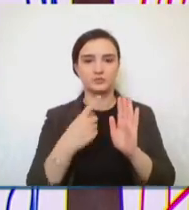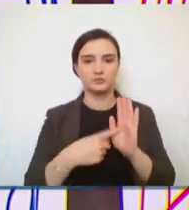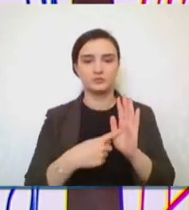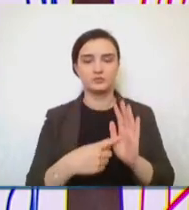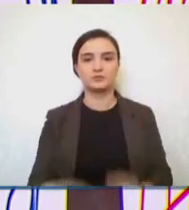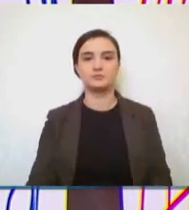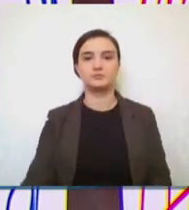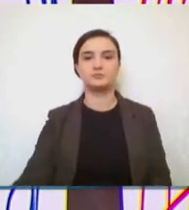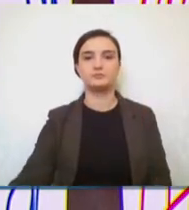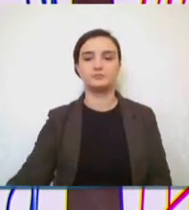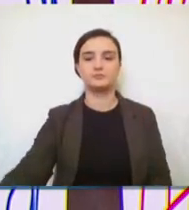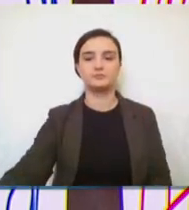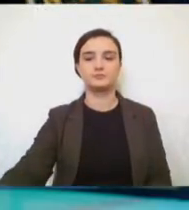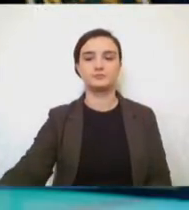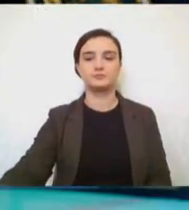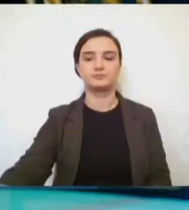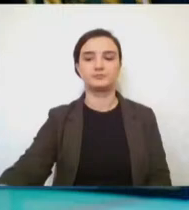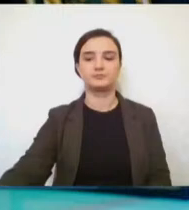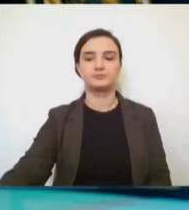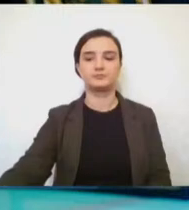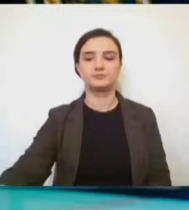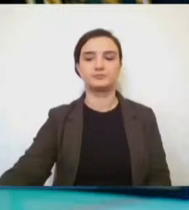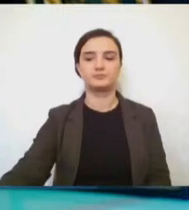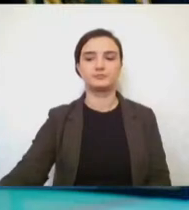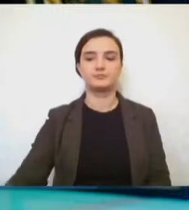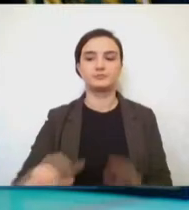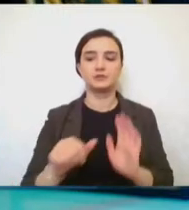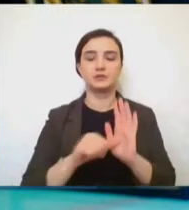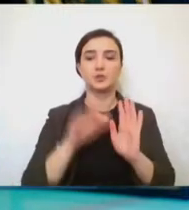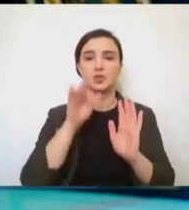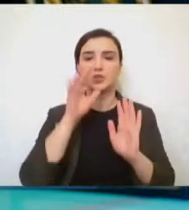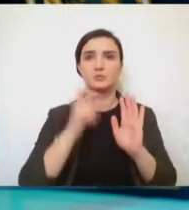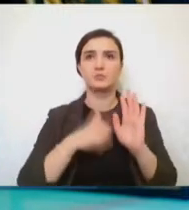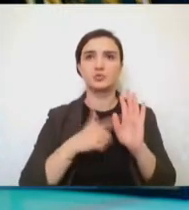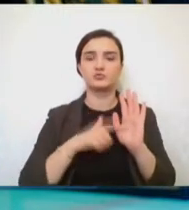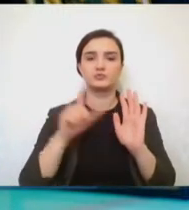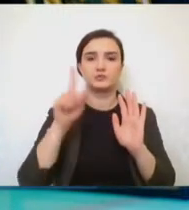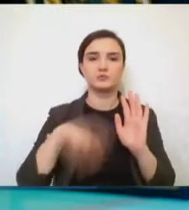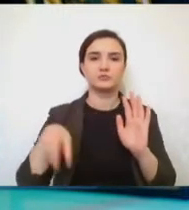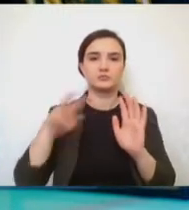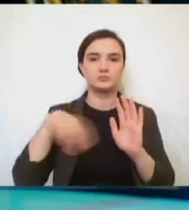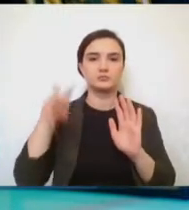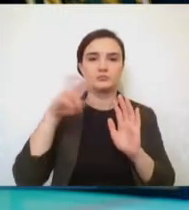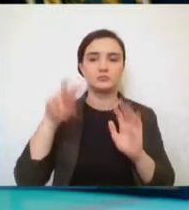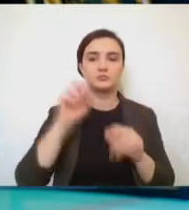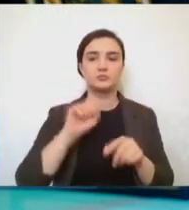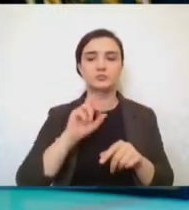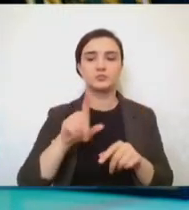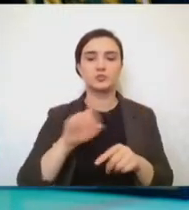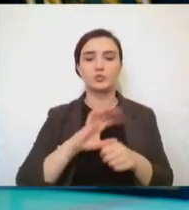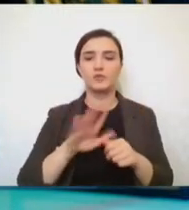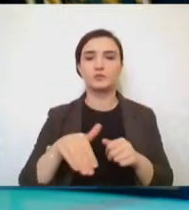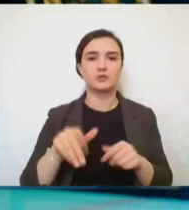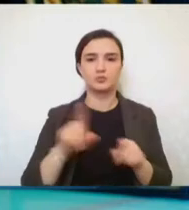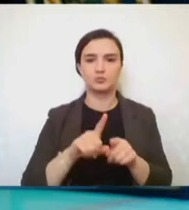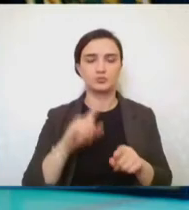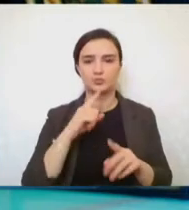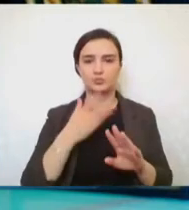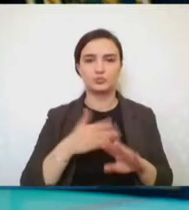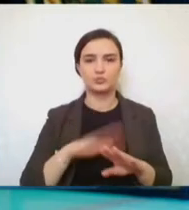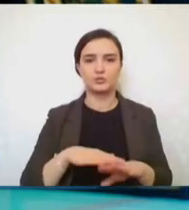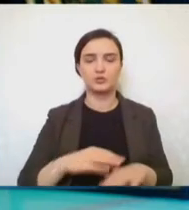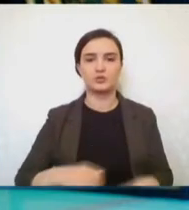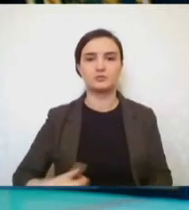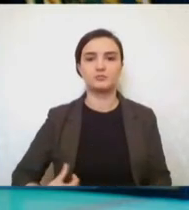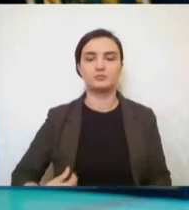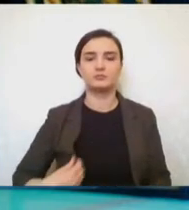დამეწუნეთ, 60 წლის ასაკისთვის მე-7 სართულზე ასვლა საკმაოდ სერიოზული დატვირთვა, რომც კოვიდი არ ქონდეს გადატანილი, ეს ერთი საკითხი.